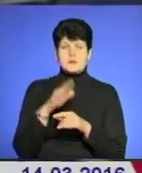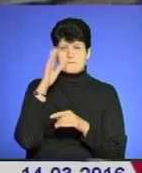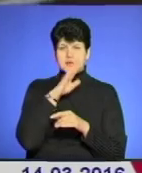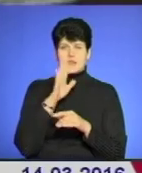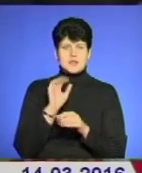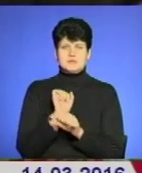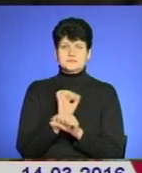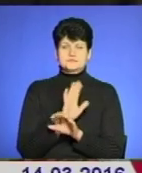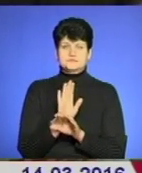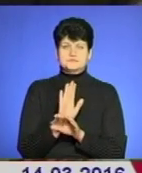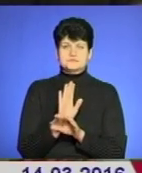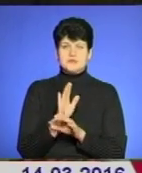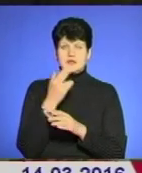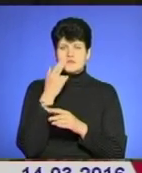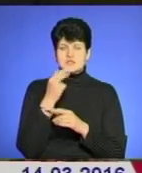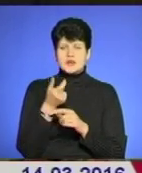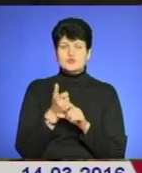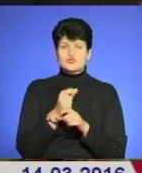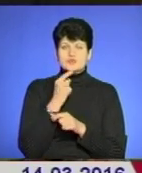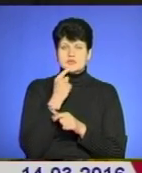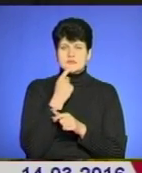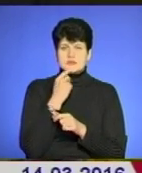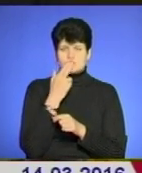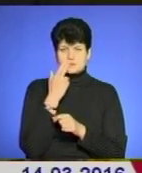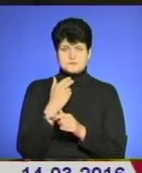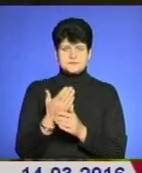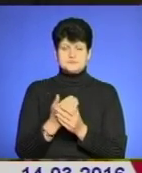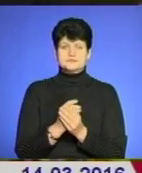рук. Звичайно, такого дуже тяжко звикнути.